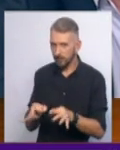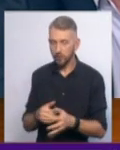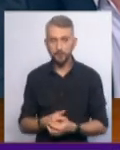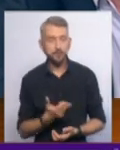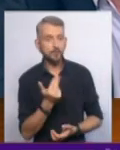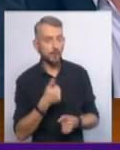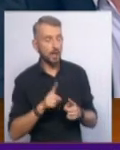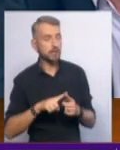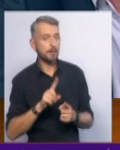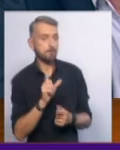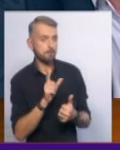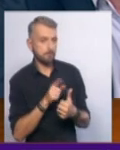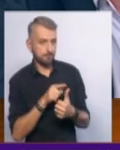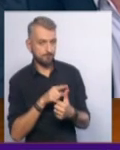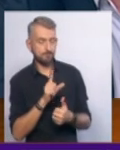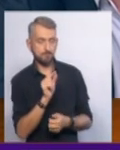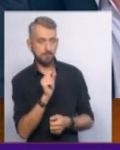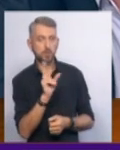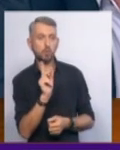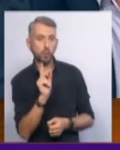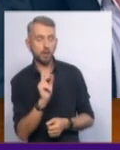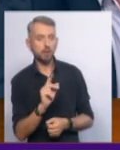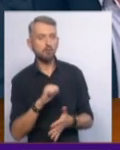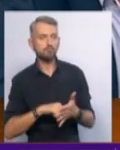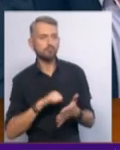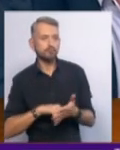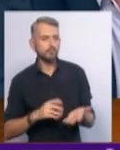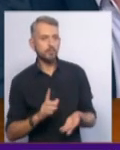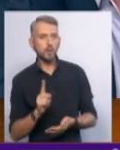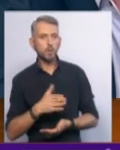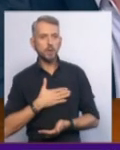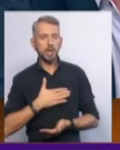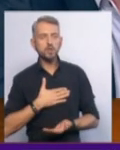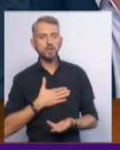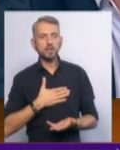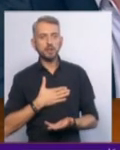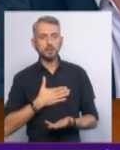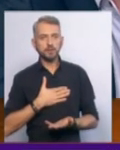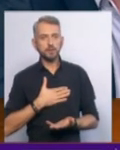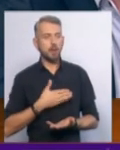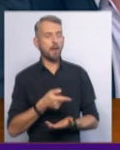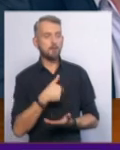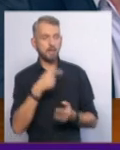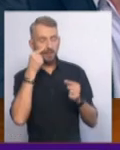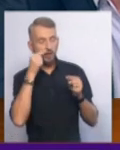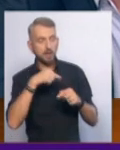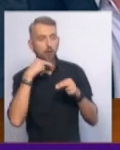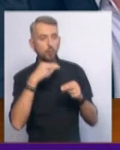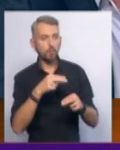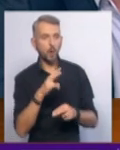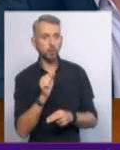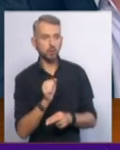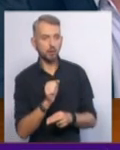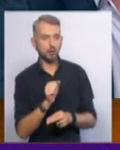Це перше. І друге, через те, що, наприклад, наші, ми звертаємо увагу на